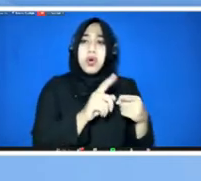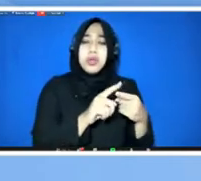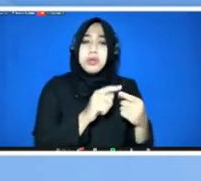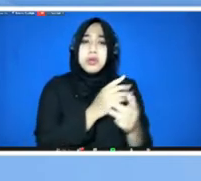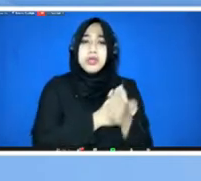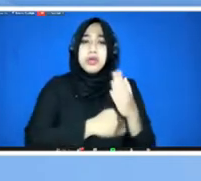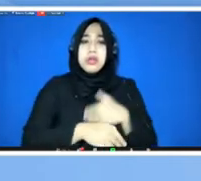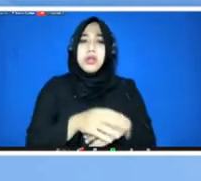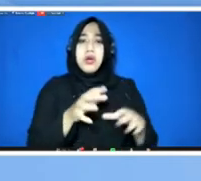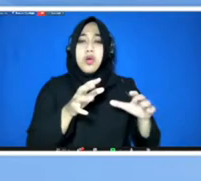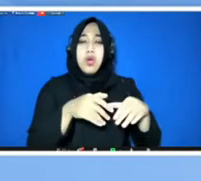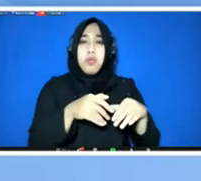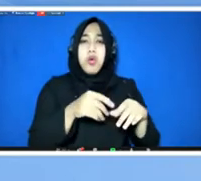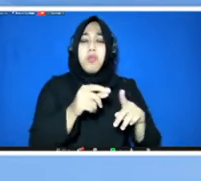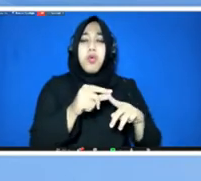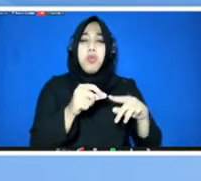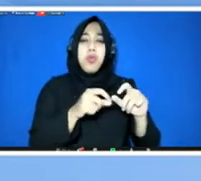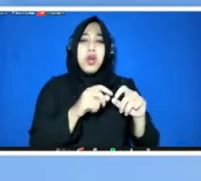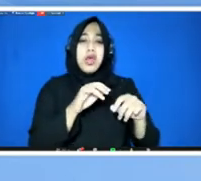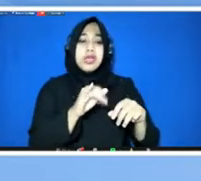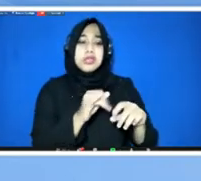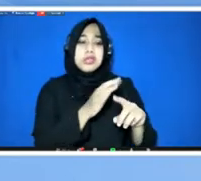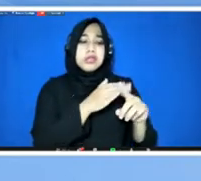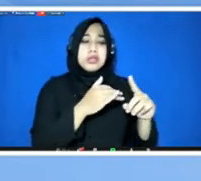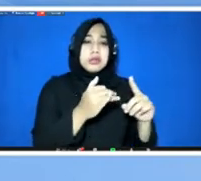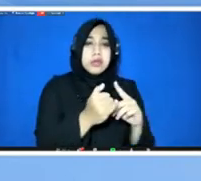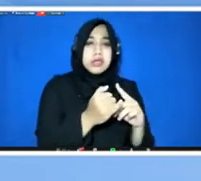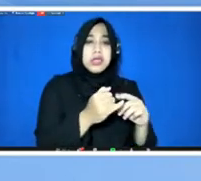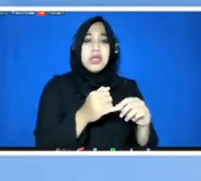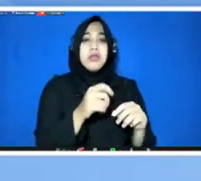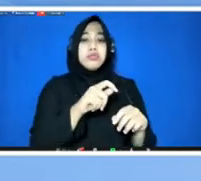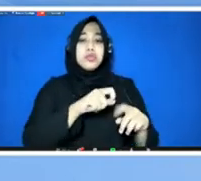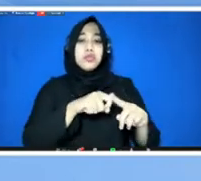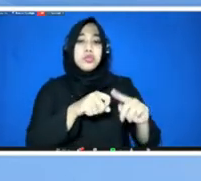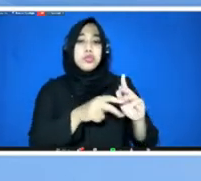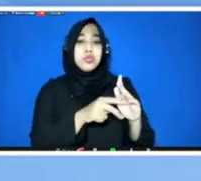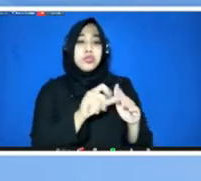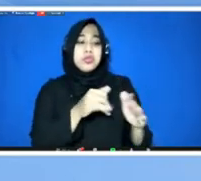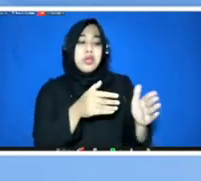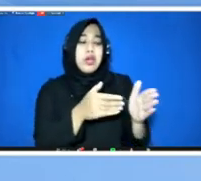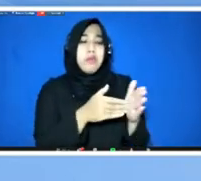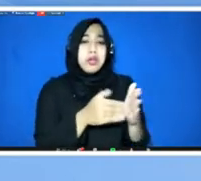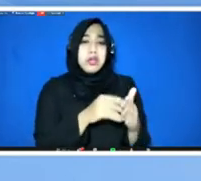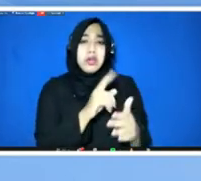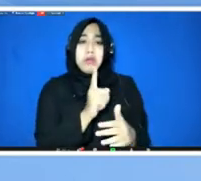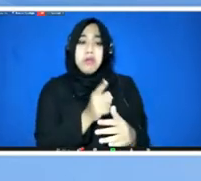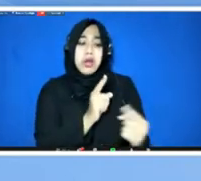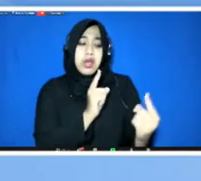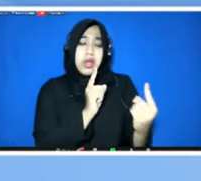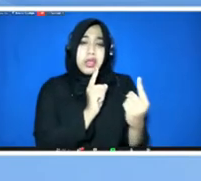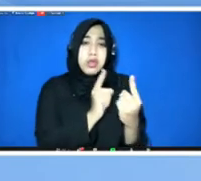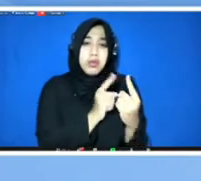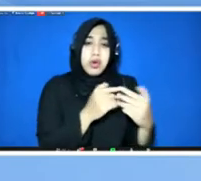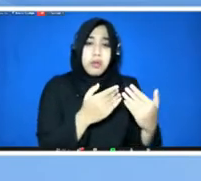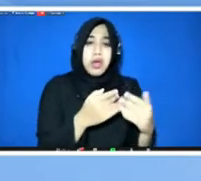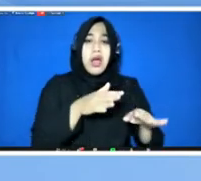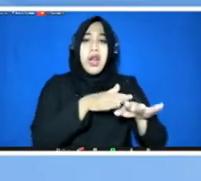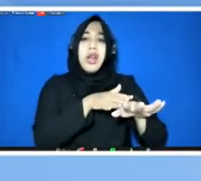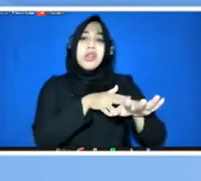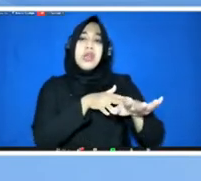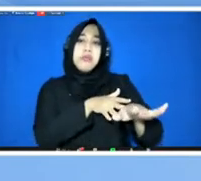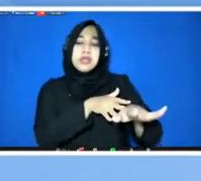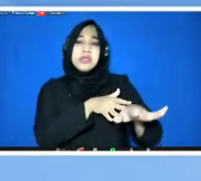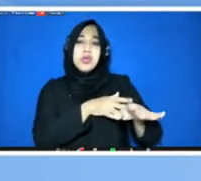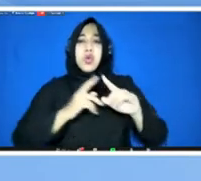disabilitas tergolong populasi kunci atau kelompok termarginalkan lainnya menjawab kendala yang pernah ditemui adalah antrian panjang untuk